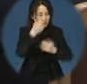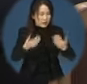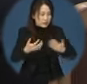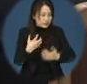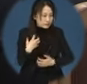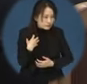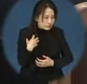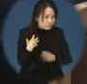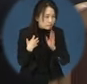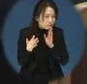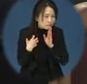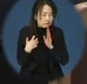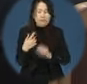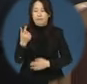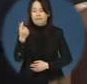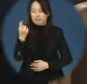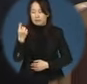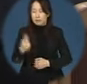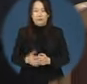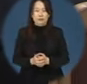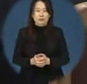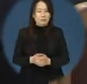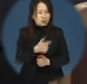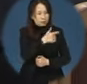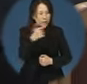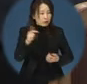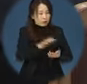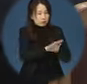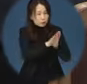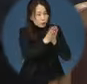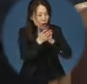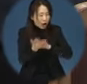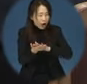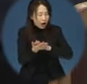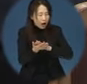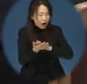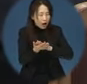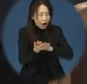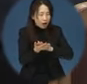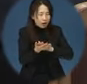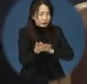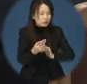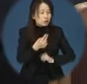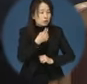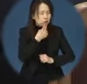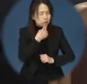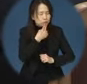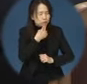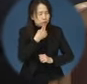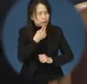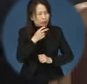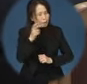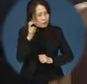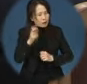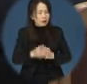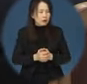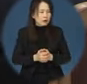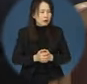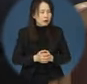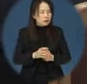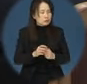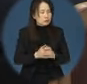그랬습니다 그래서 살려 까지는 큰 무슨 변화가 각 지자체에서 벌어진다고 없기 때문에 그런데 이게 하나하나